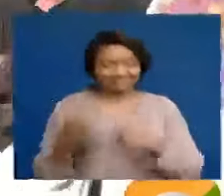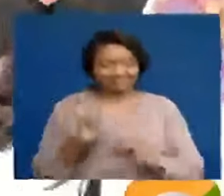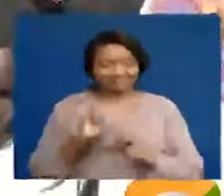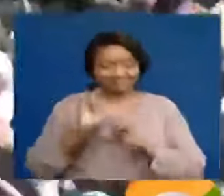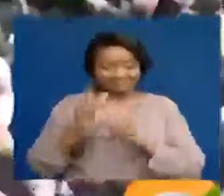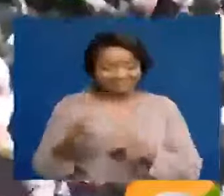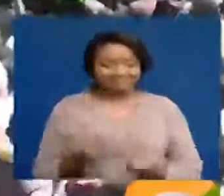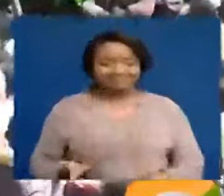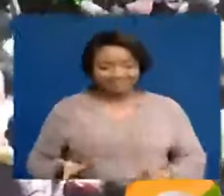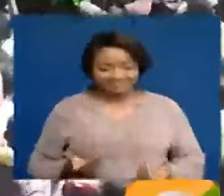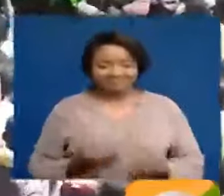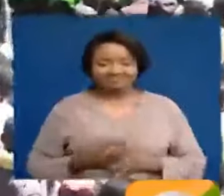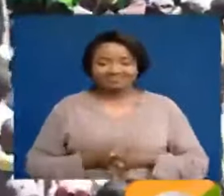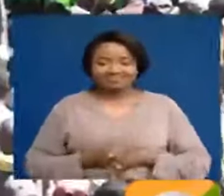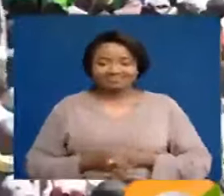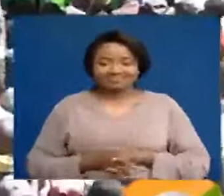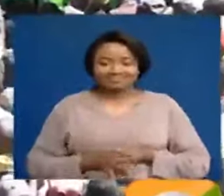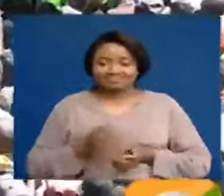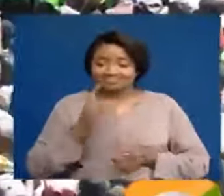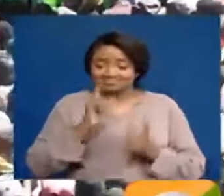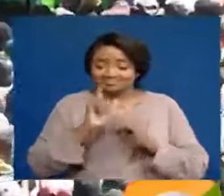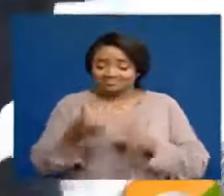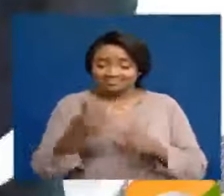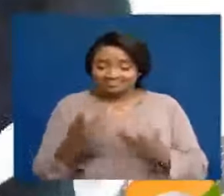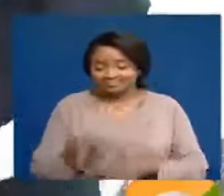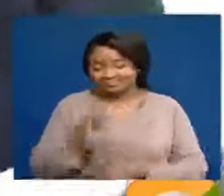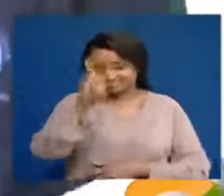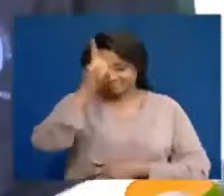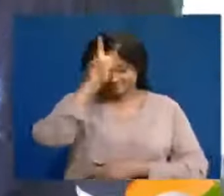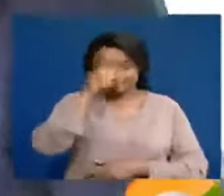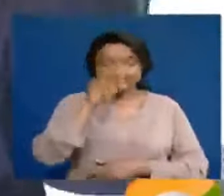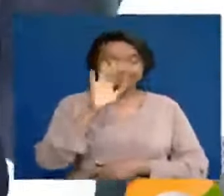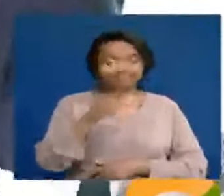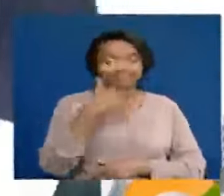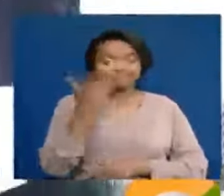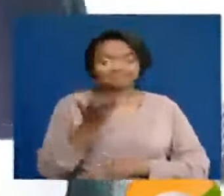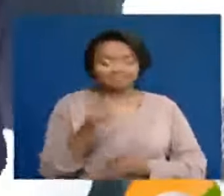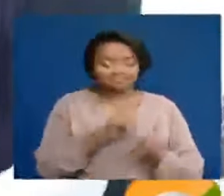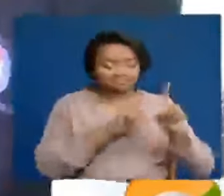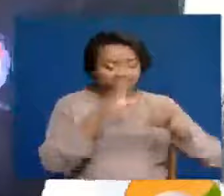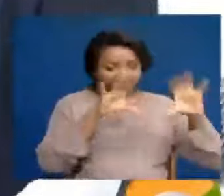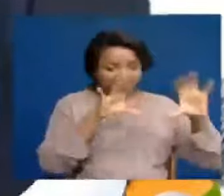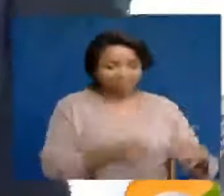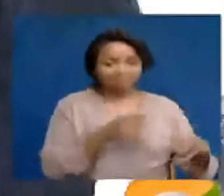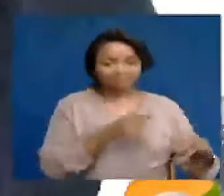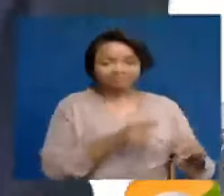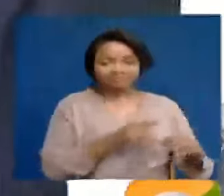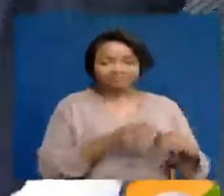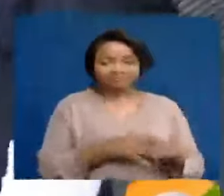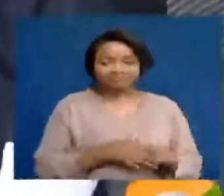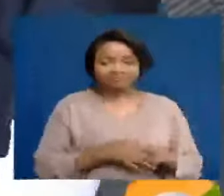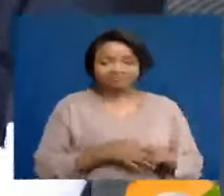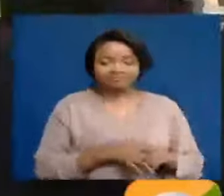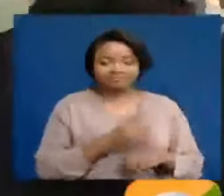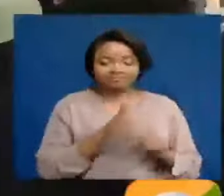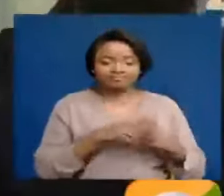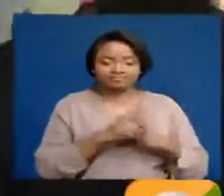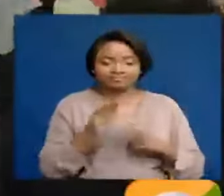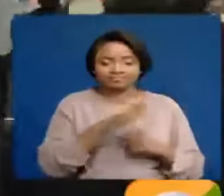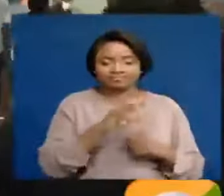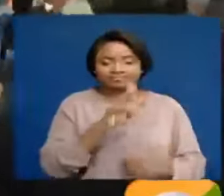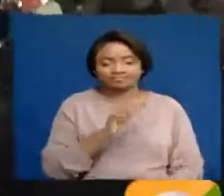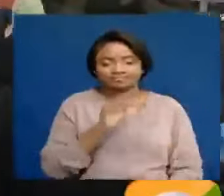tuzo Kochokocho, akipokea mbuzi kupitia kwa msafara wa Sambaza Furaha na Safaricom ukianzia eneo la Manyanja,